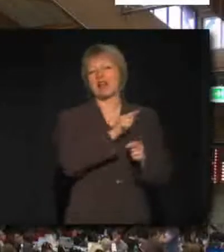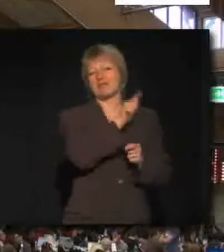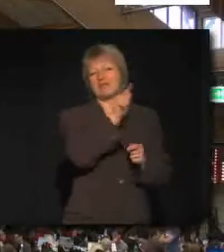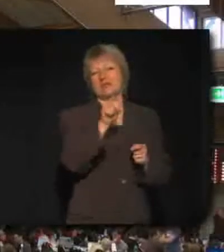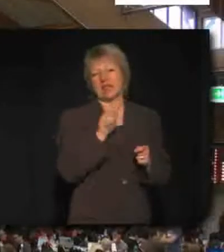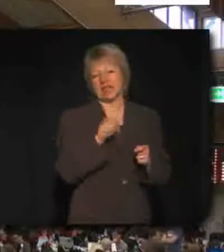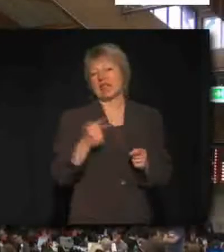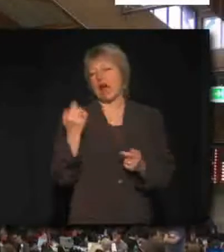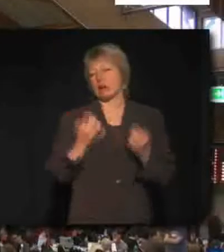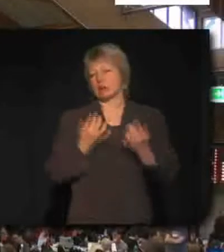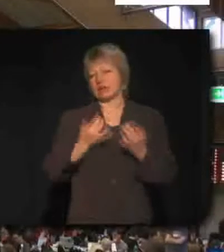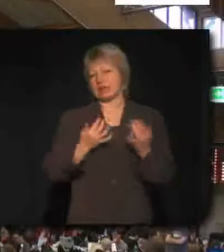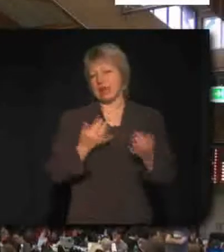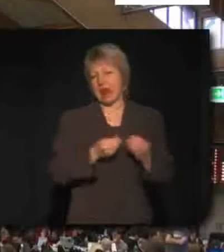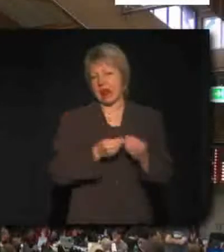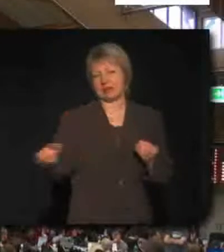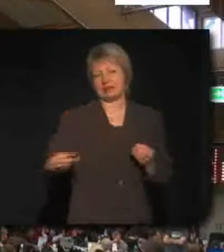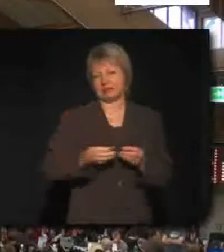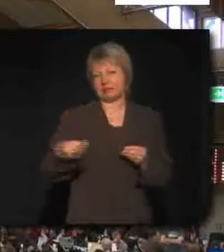jetzt